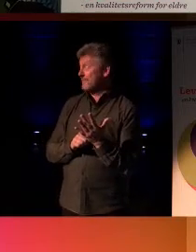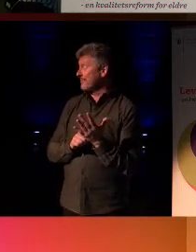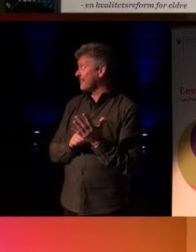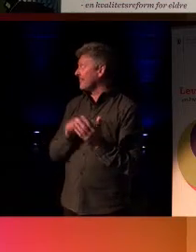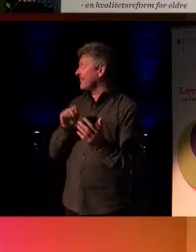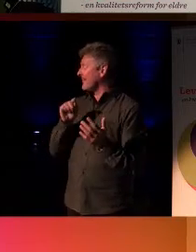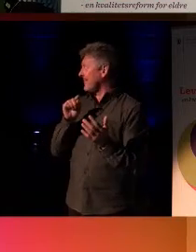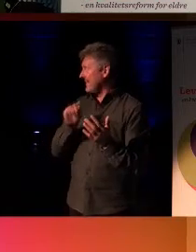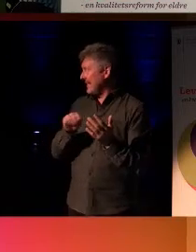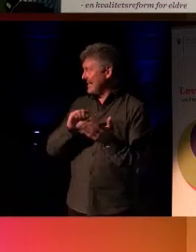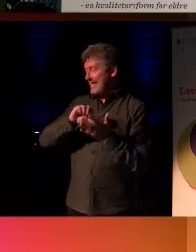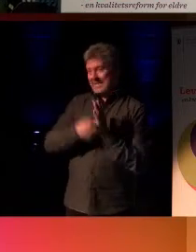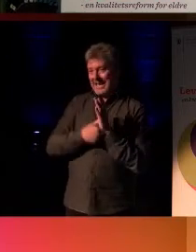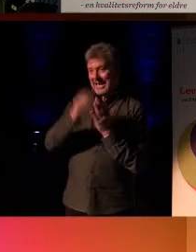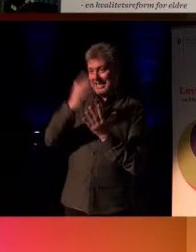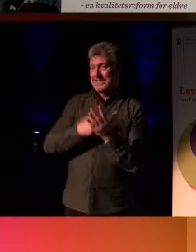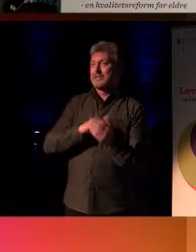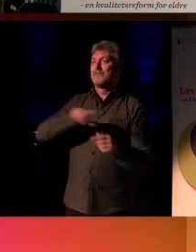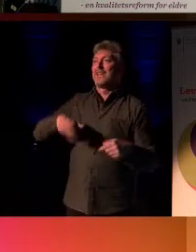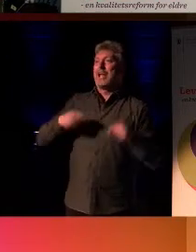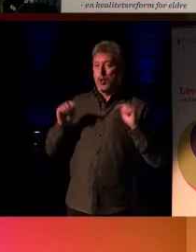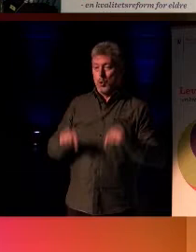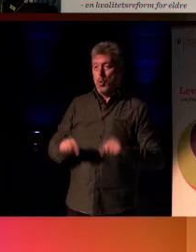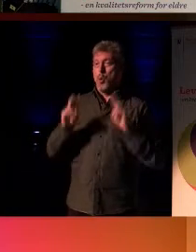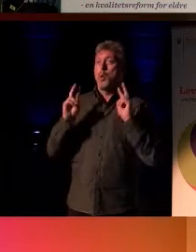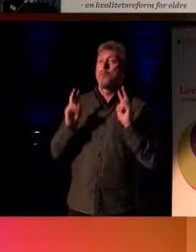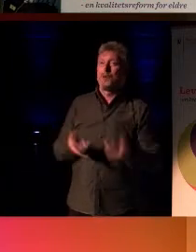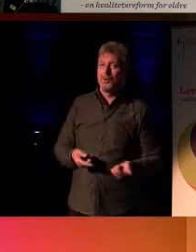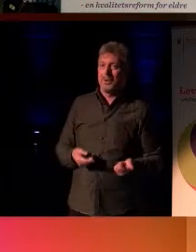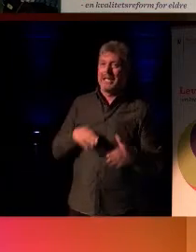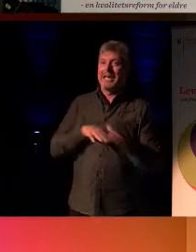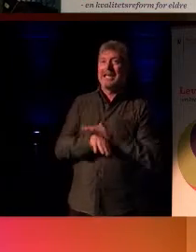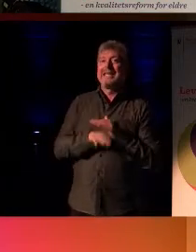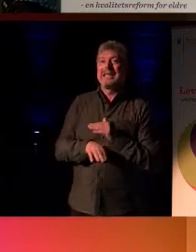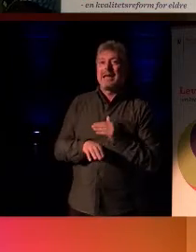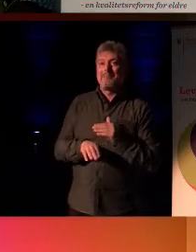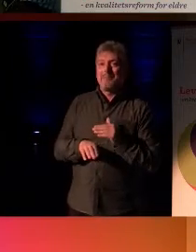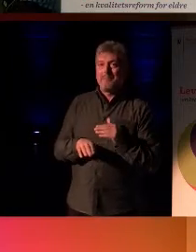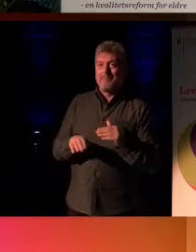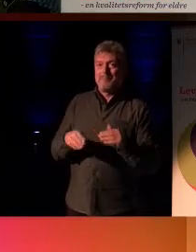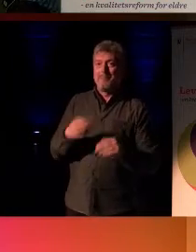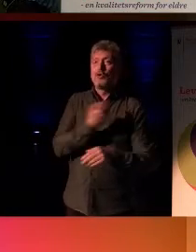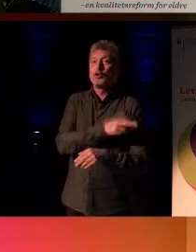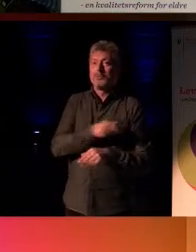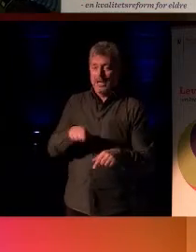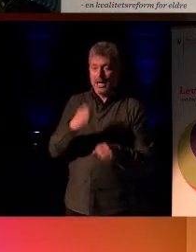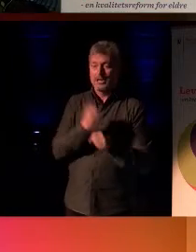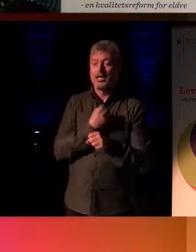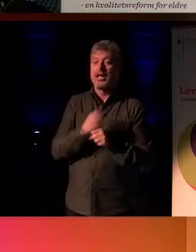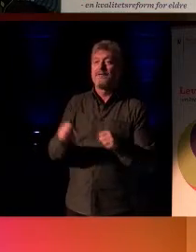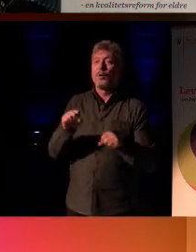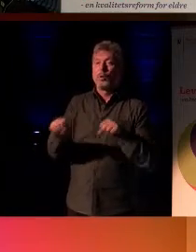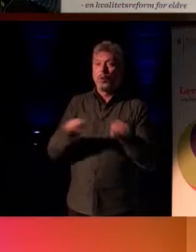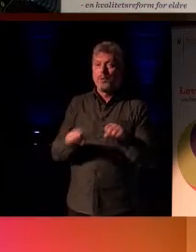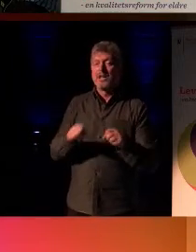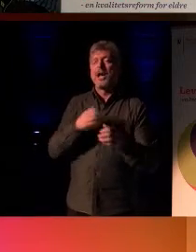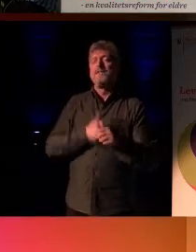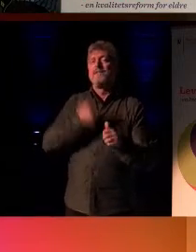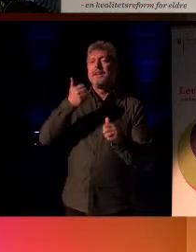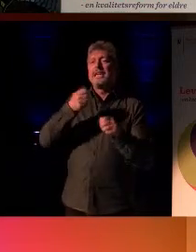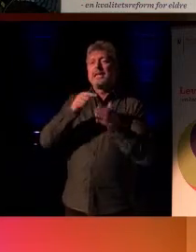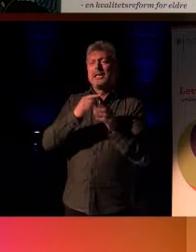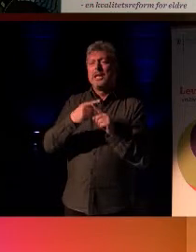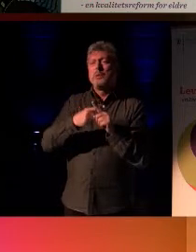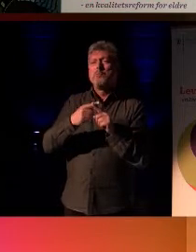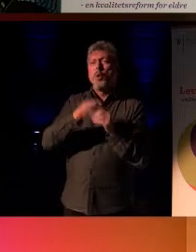Det her er sjekklista som vi bruker nå i hjemmesykepleien i Sandefjord kommune. Den inneholder viktige målepunkter og